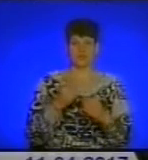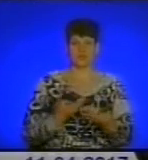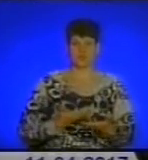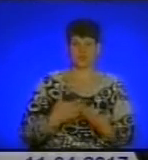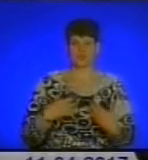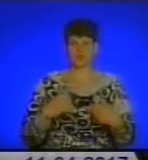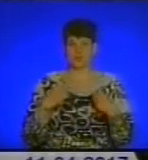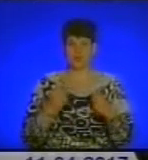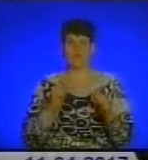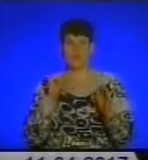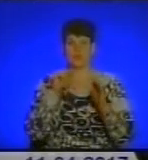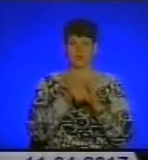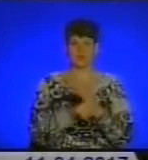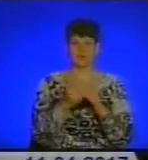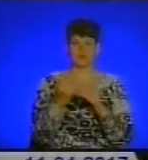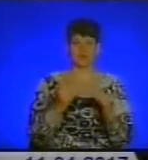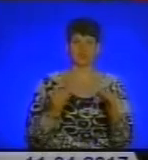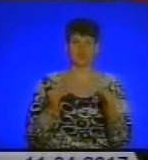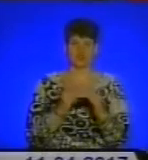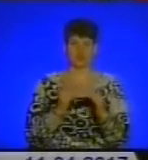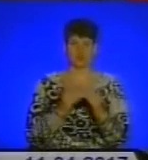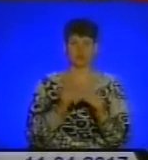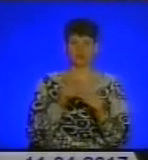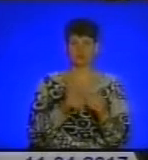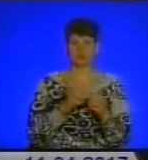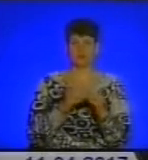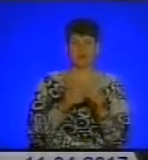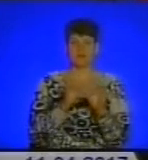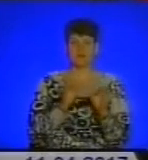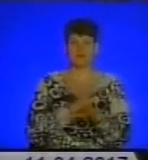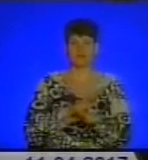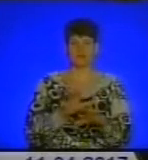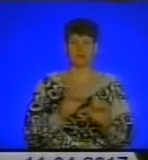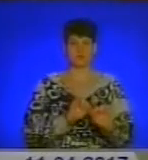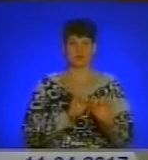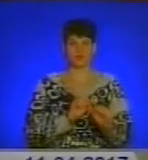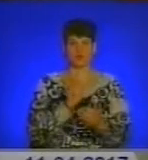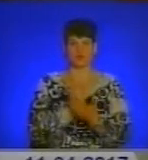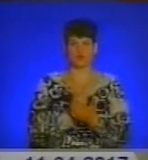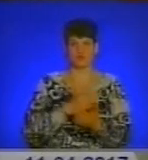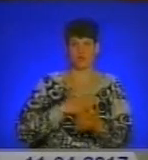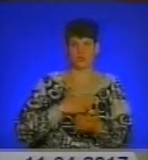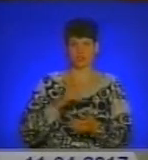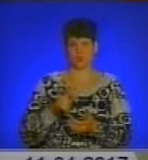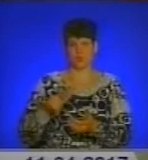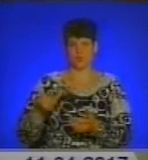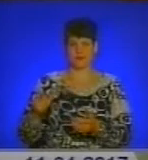і проникнення в їхнє житло. Я думаю, що тут проблем ніяких не буде. Ми захистимо обов'язково наших людей